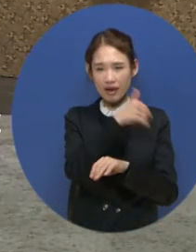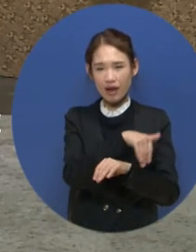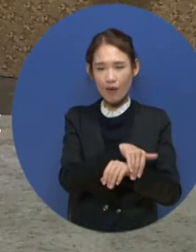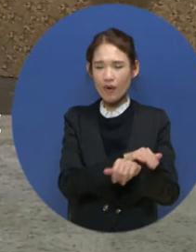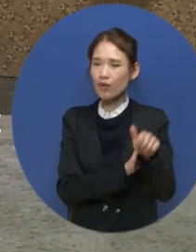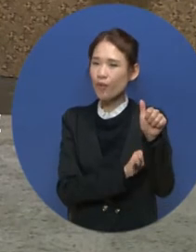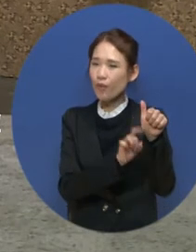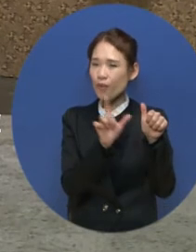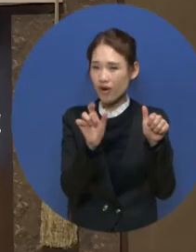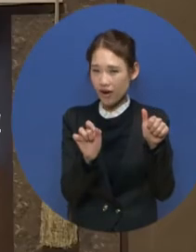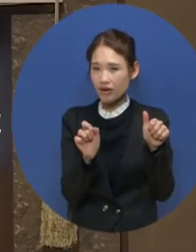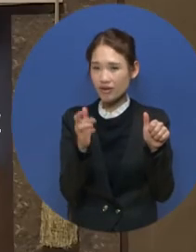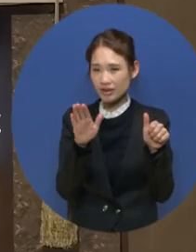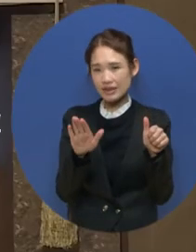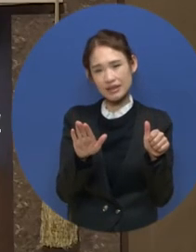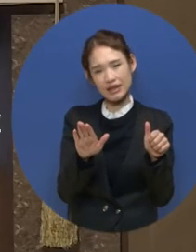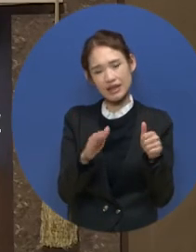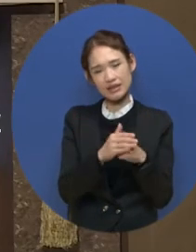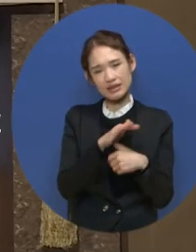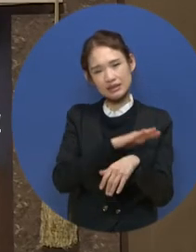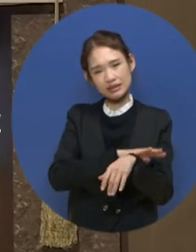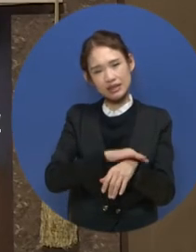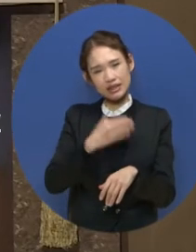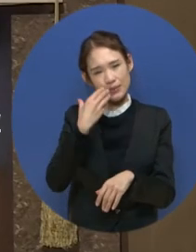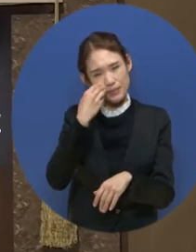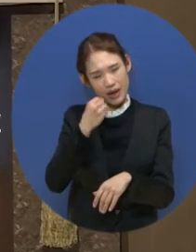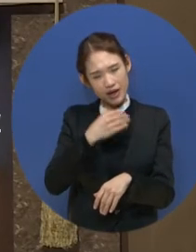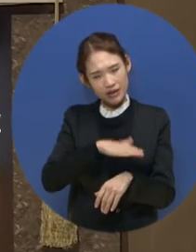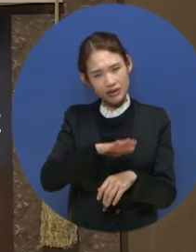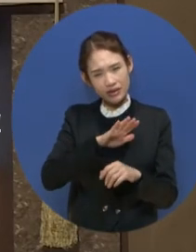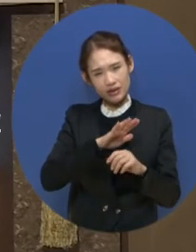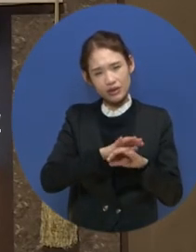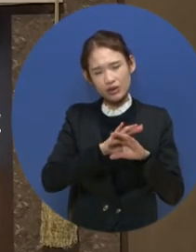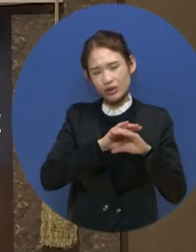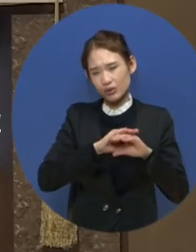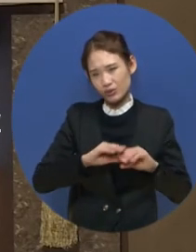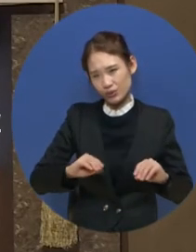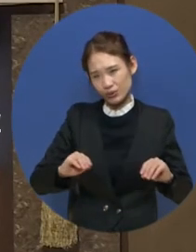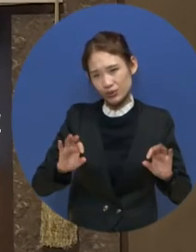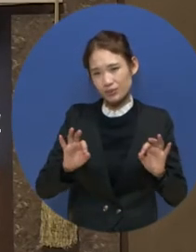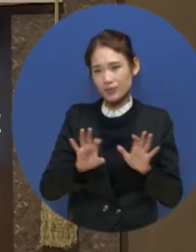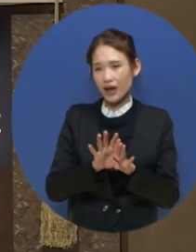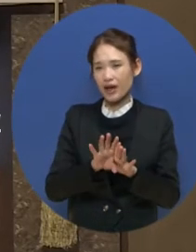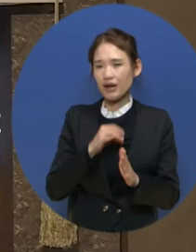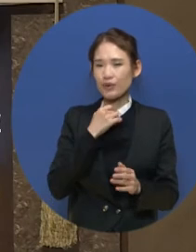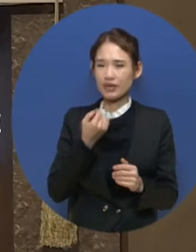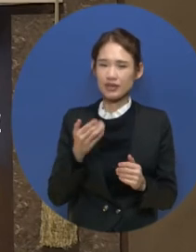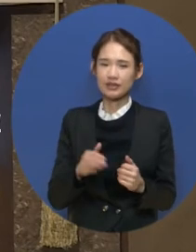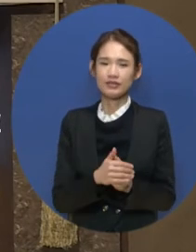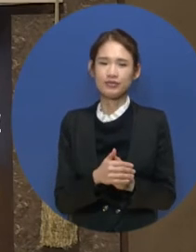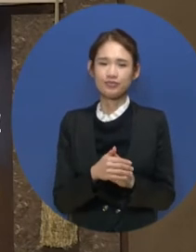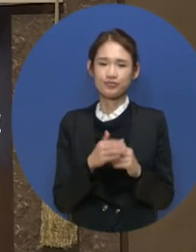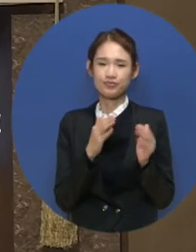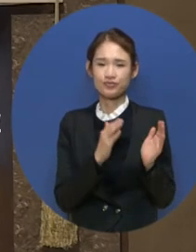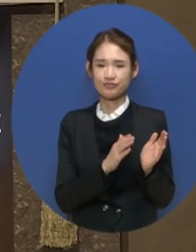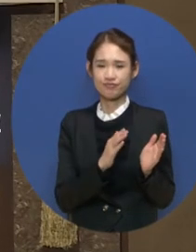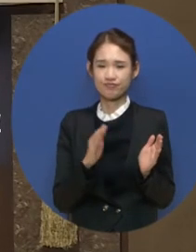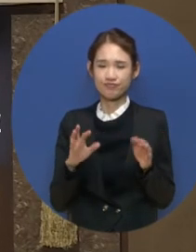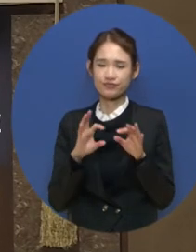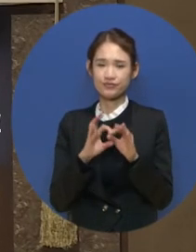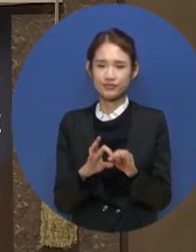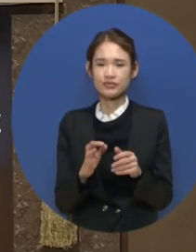그래서 좀 잘 되기를 2 있게 빨리 진정이 될 수 있길 바라고 있는데요 어쨌거나 이제 이러한 과정을